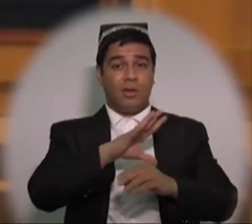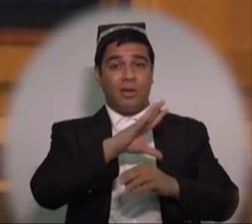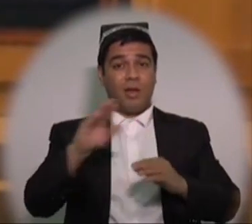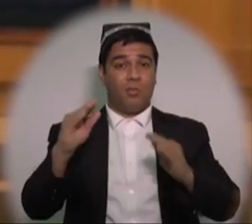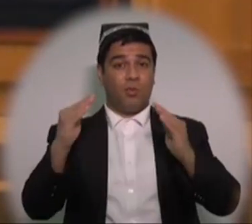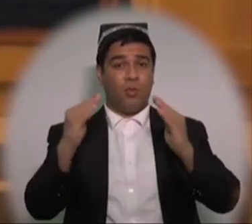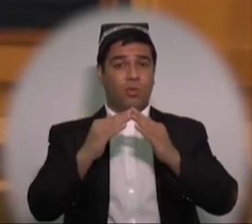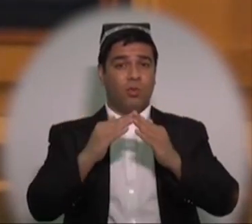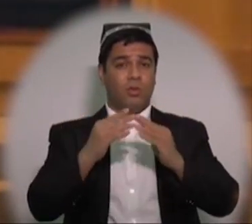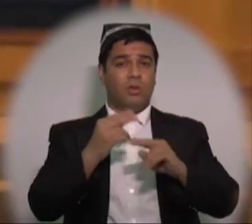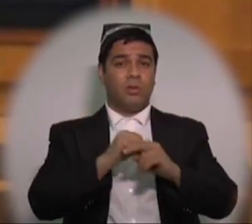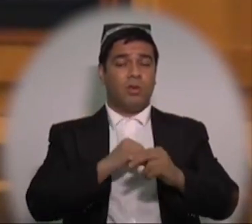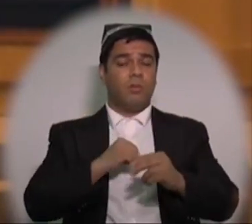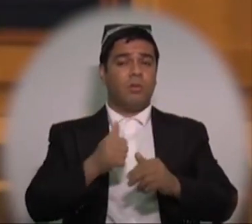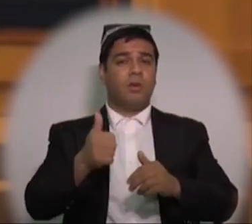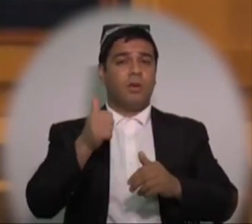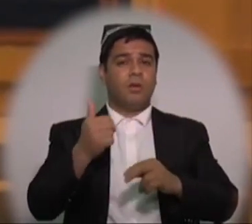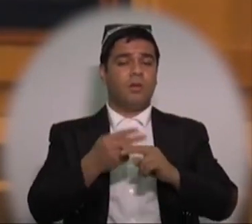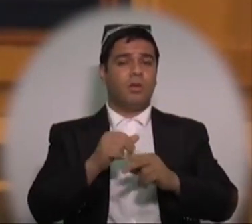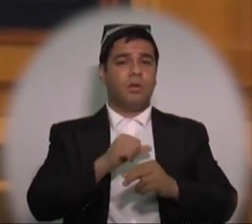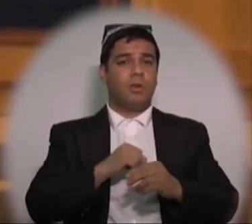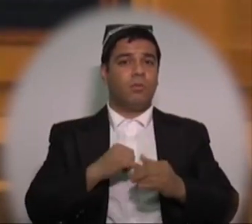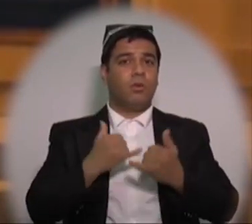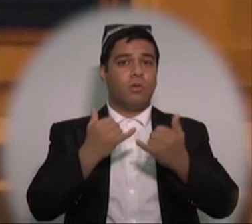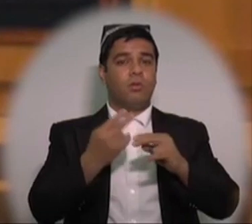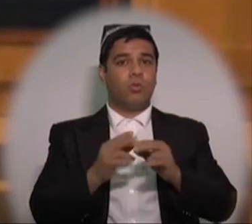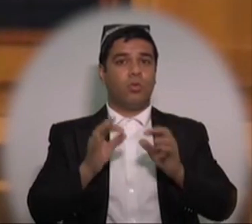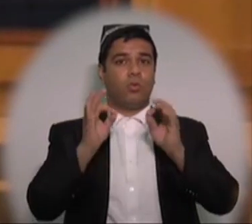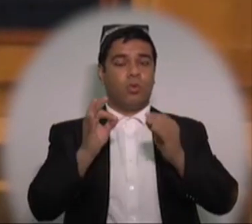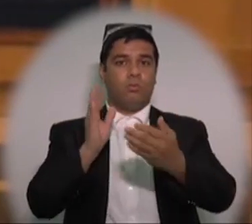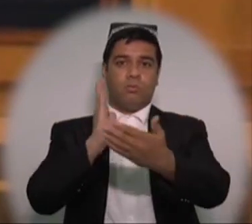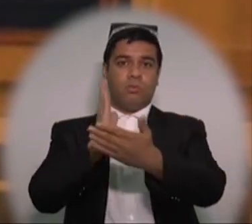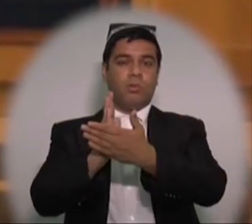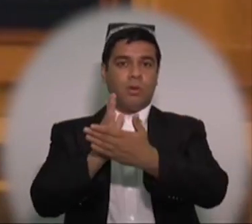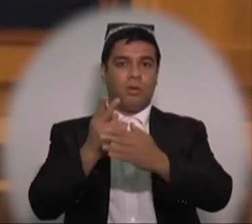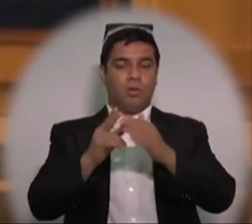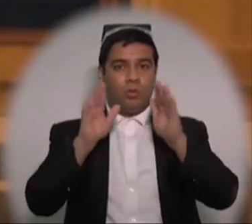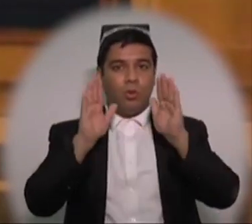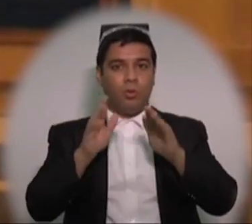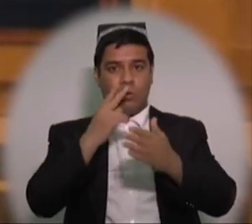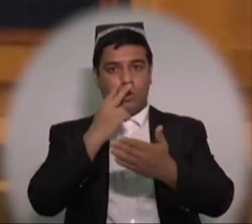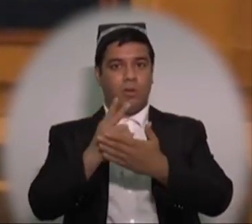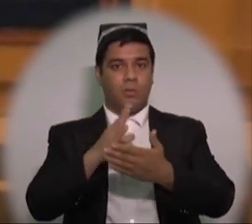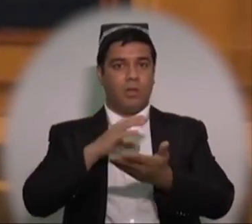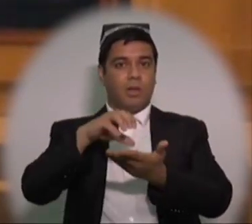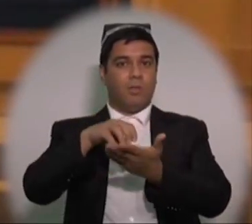hamma uylarni eng muhtaram tarafi, hurmatli joyi to'ri qiblaga qaragan bo'lar edi.